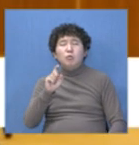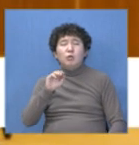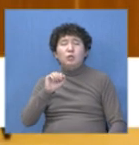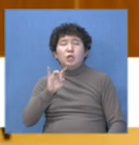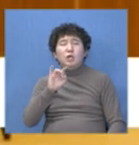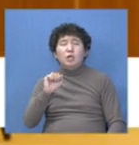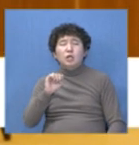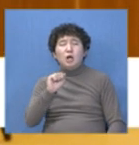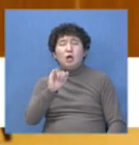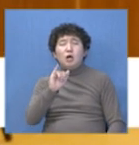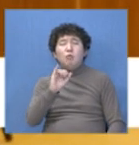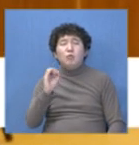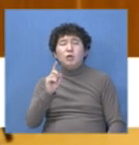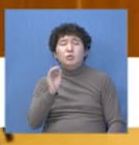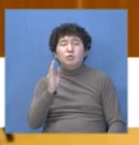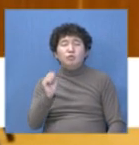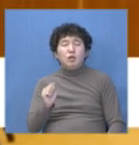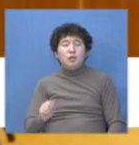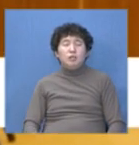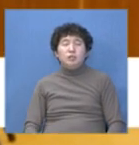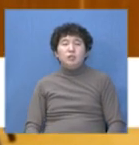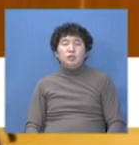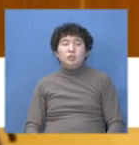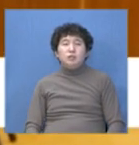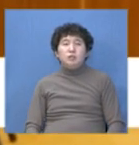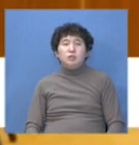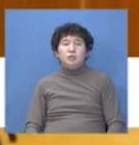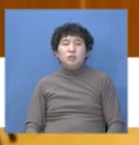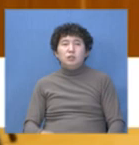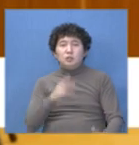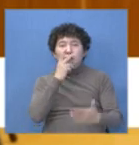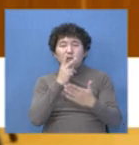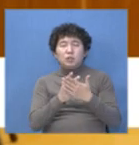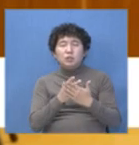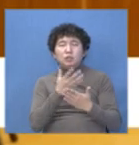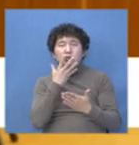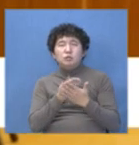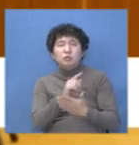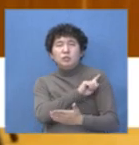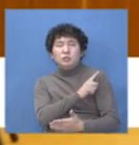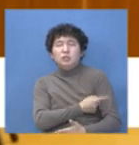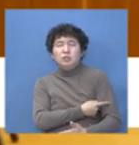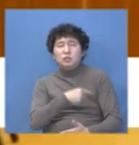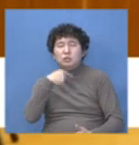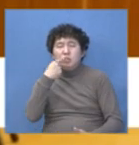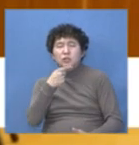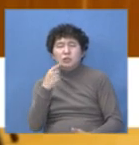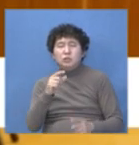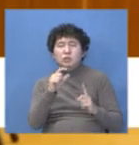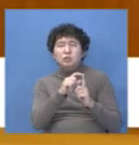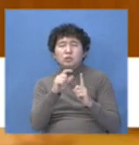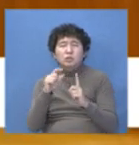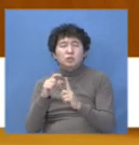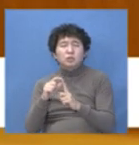кемеңгердің туындыларын нақышына келтіре көркем тілмен жеткізе оқып, шеберліктерін байқатты. Шымынайха ауданының намысын қорғап келген және Хисабек қызы